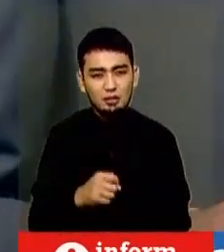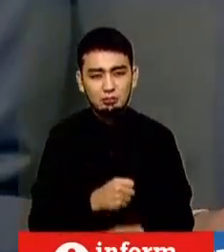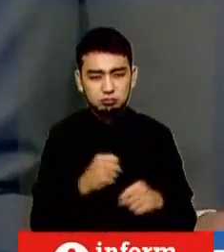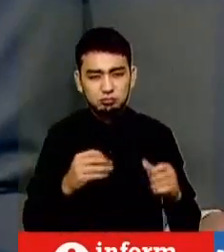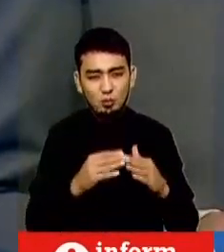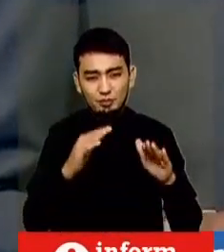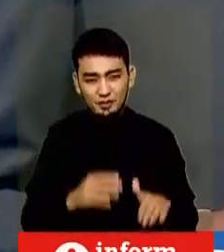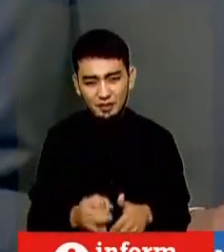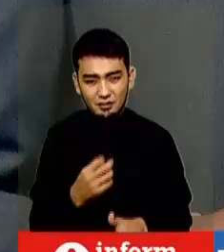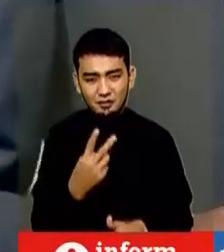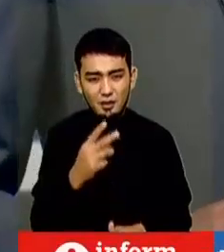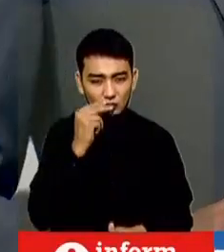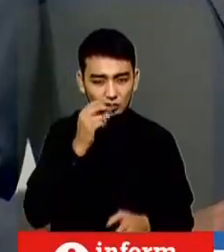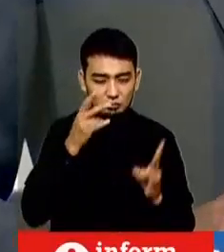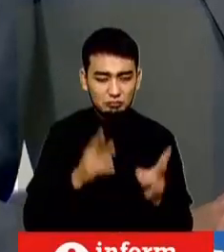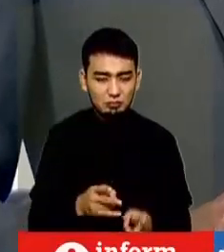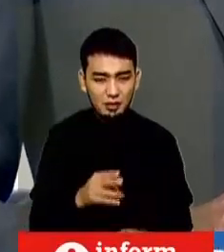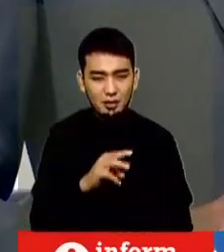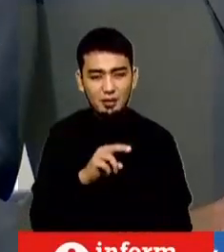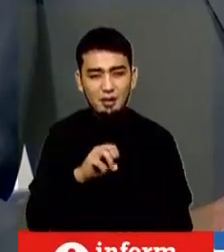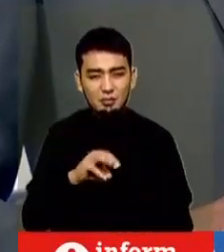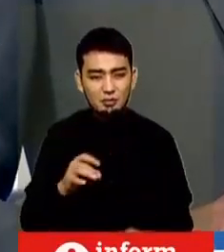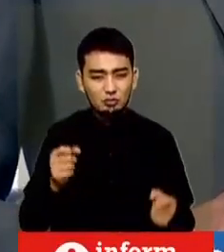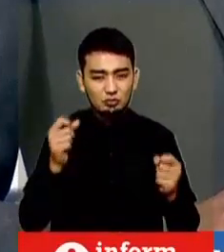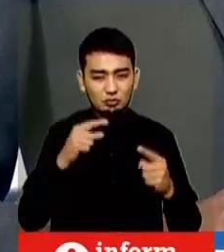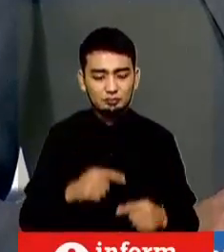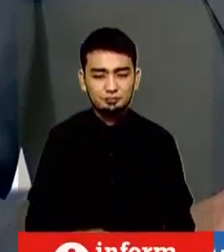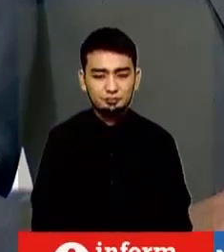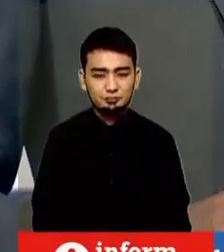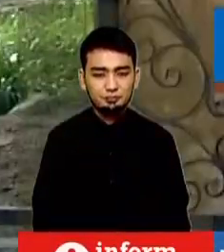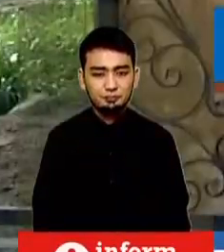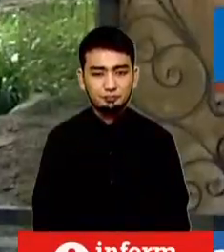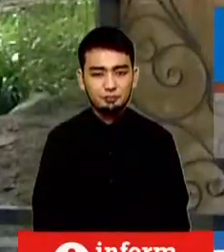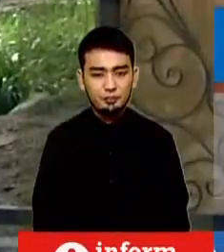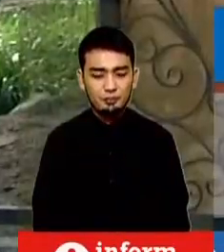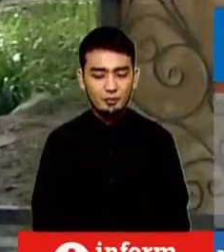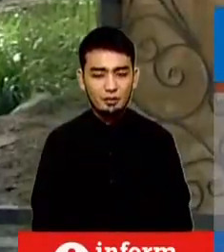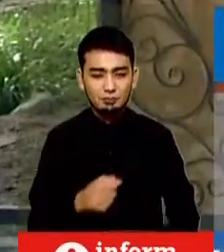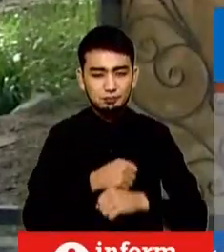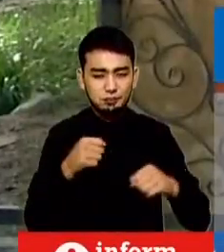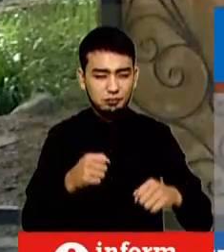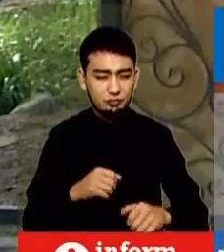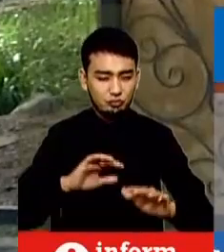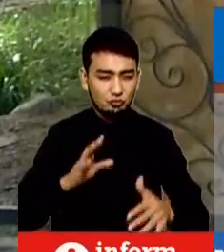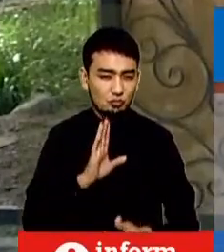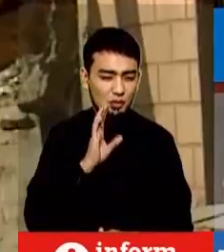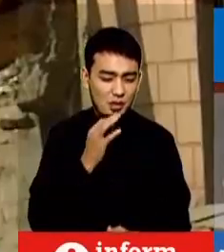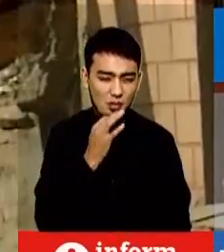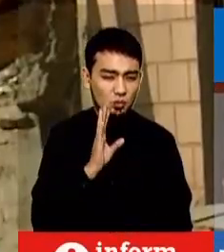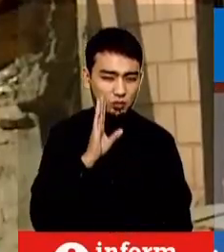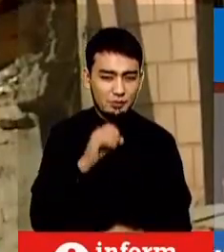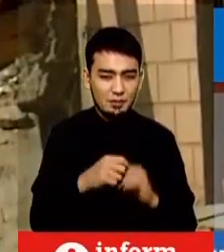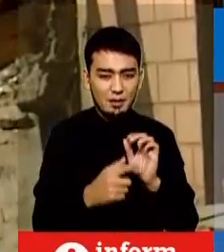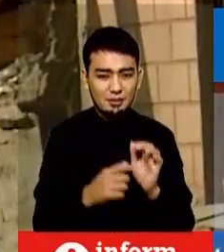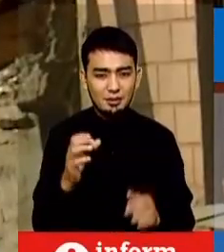и пострадали 2 мужчин. Дамир Анитов разбирался в этой ситуации. Взрыв произошел рано утром 17 сентября. Тогда